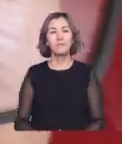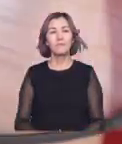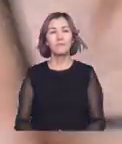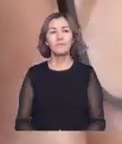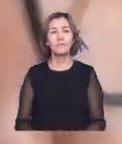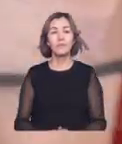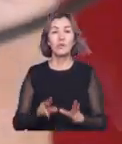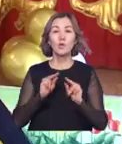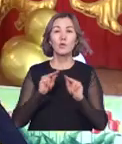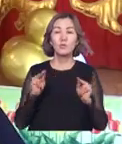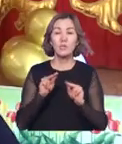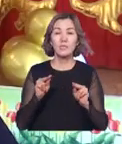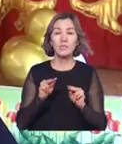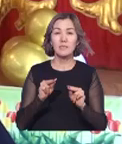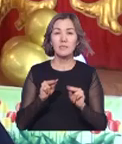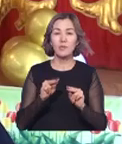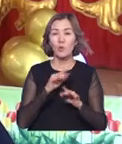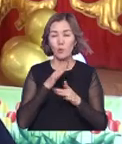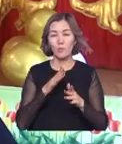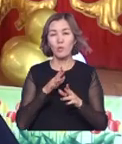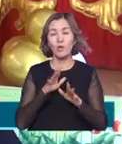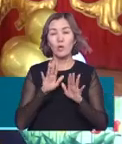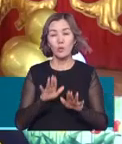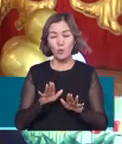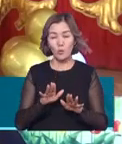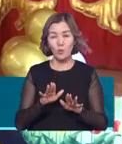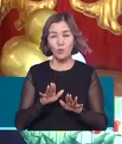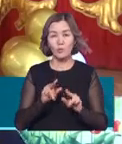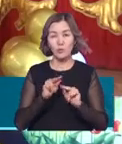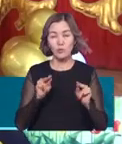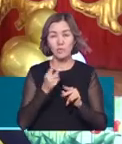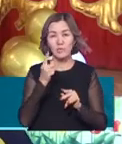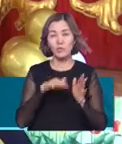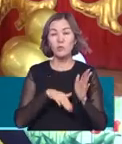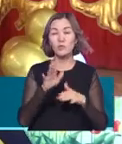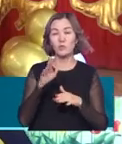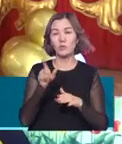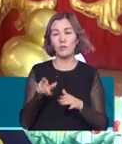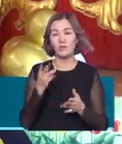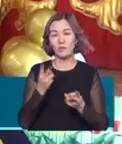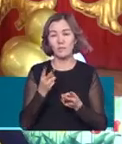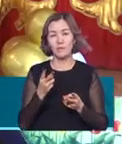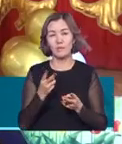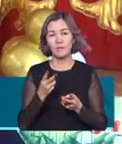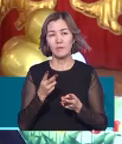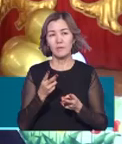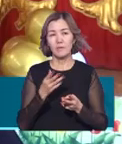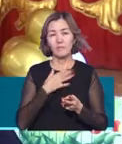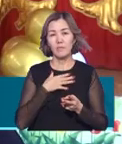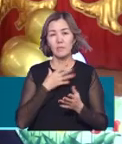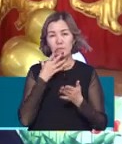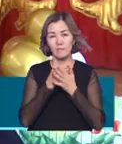Ұстаздардың ішінде ұстазы болады. Шәкірттердің ішінде шәкірті болады. Ұстаздардың ішінде бір шәкіртке жақын адамдар